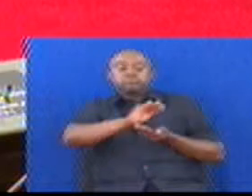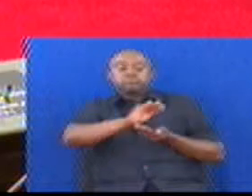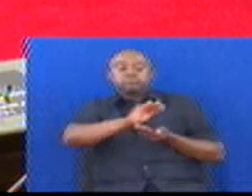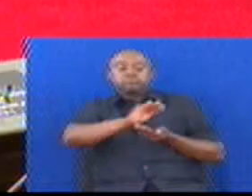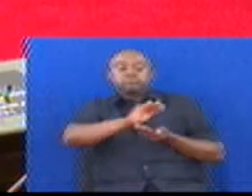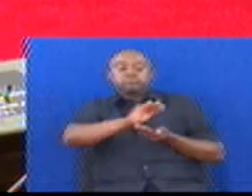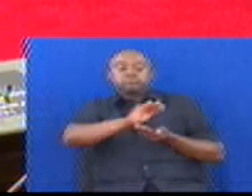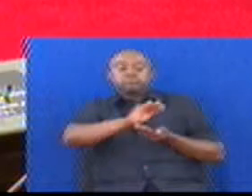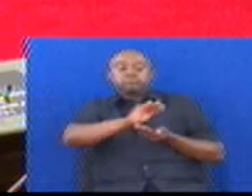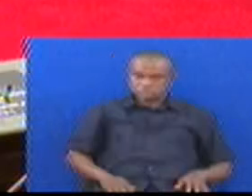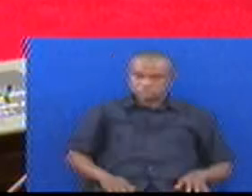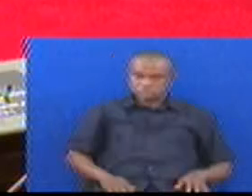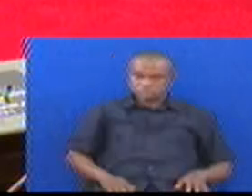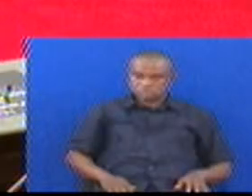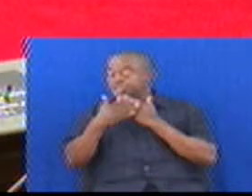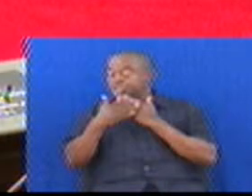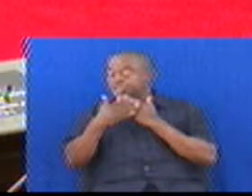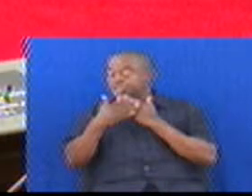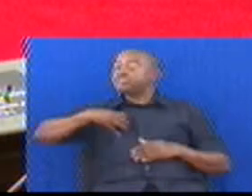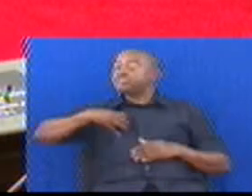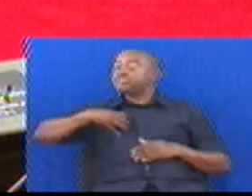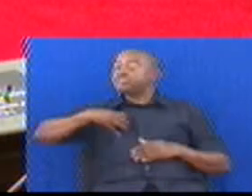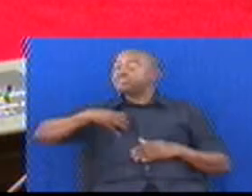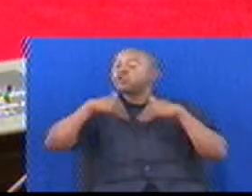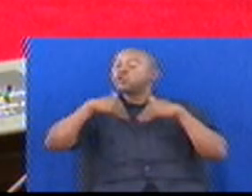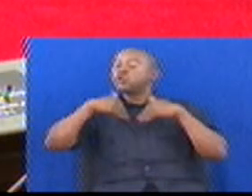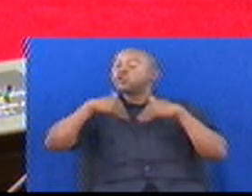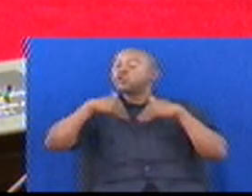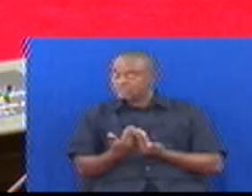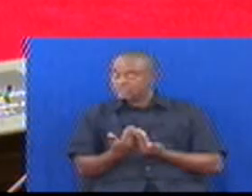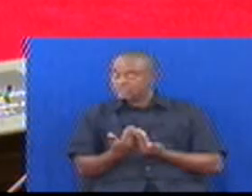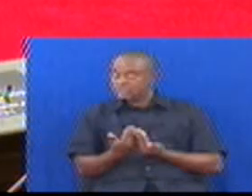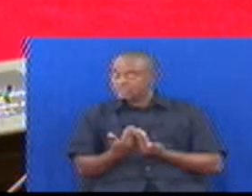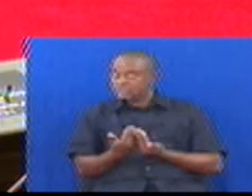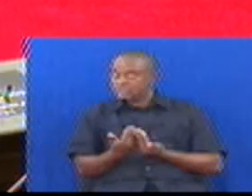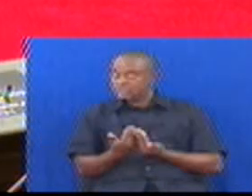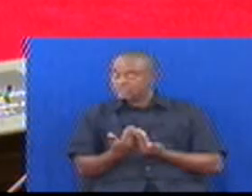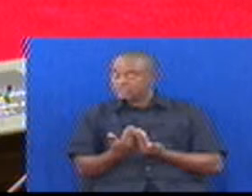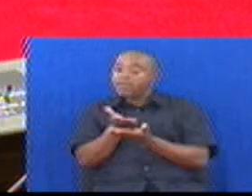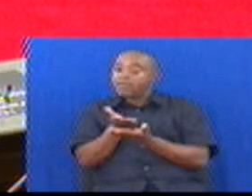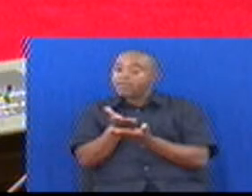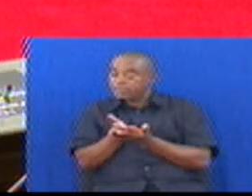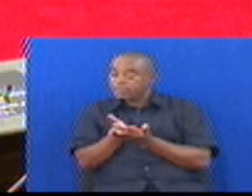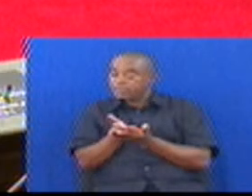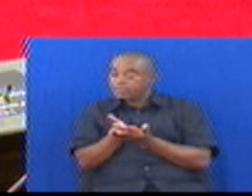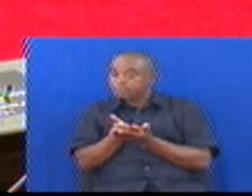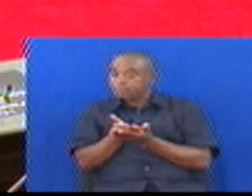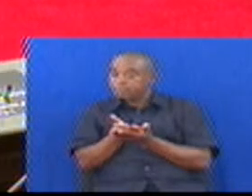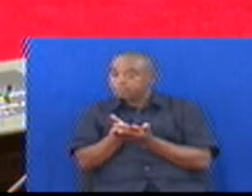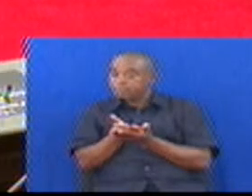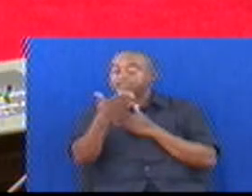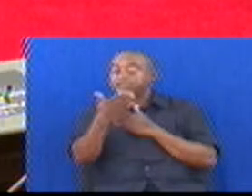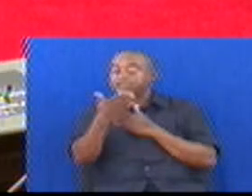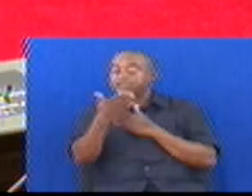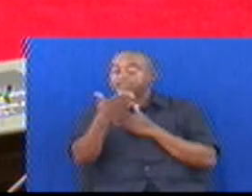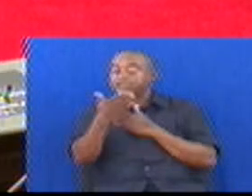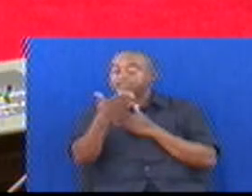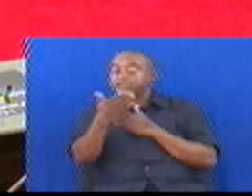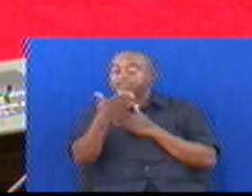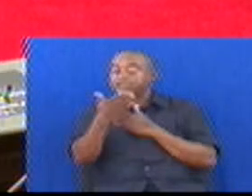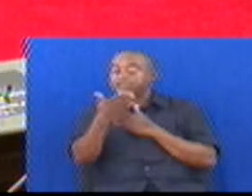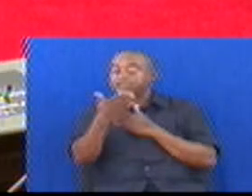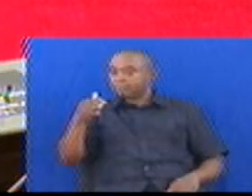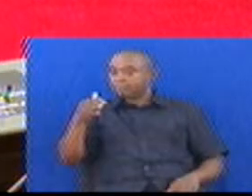Spika, mataifa 20 yalipendekeza kwa wakopaji, yani bilateral official creditors,